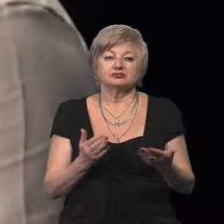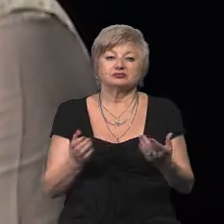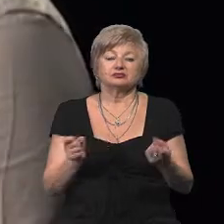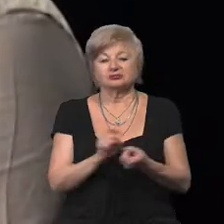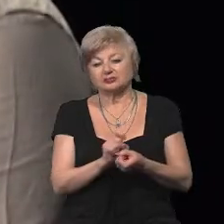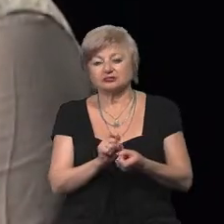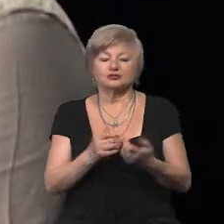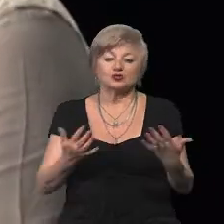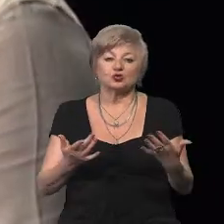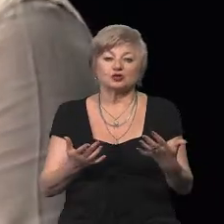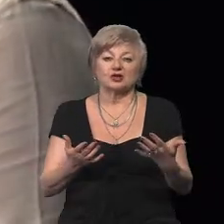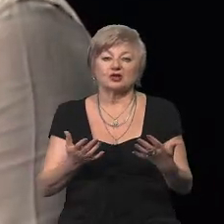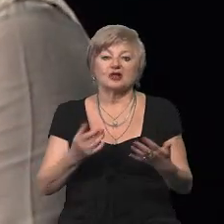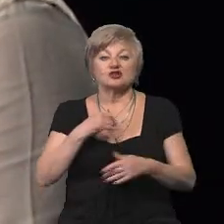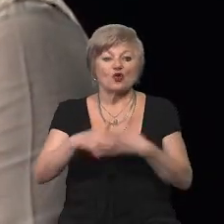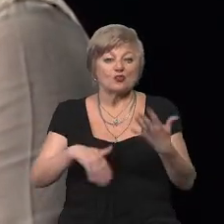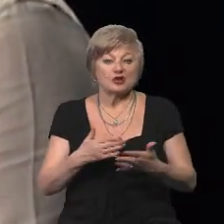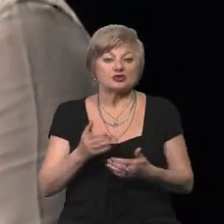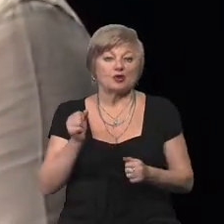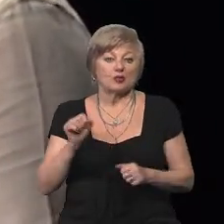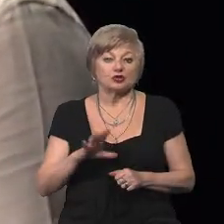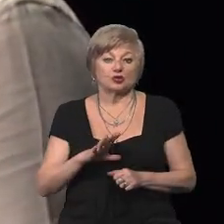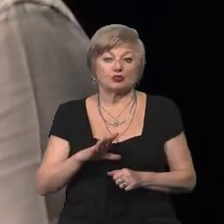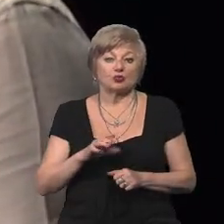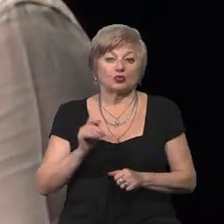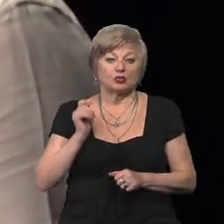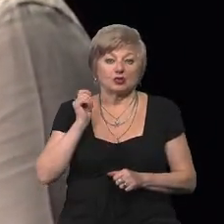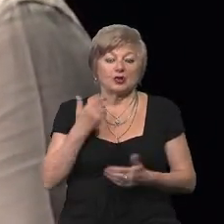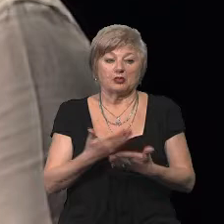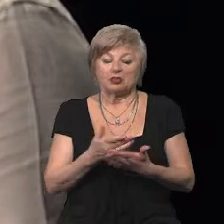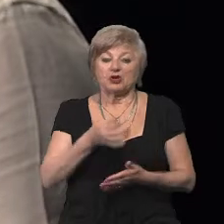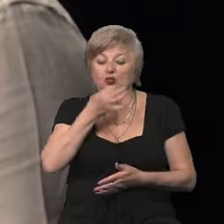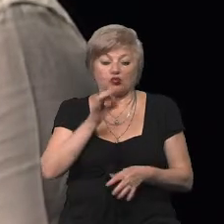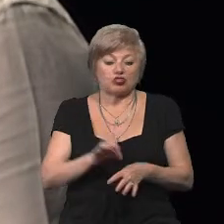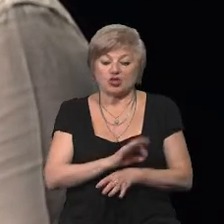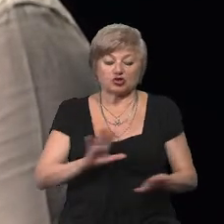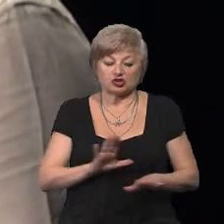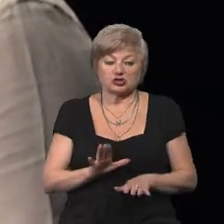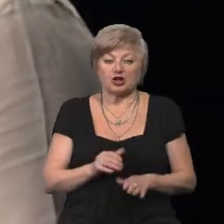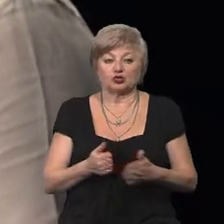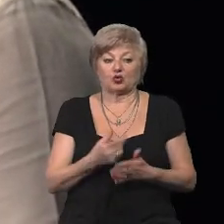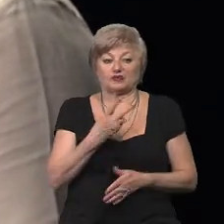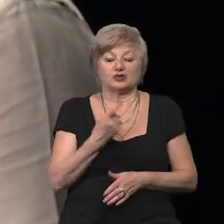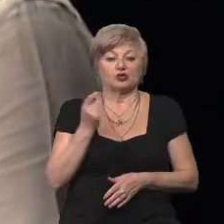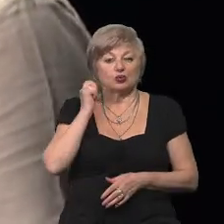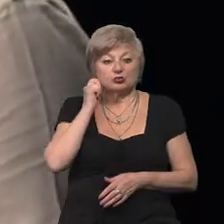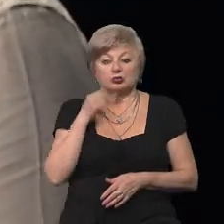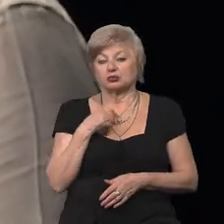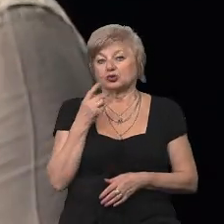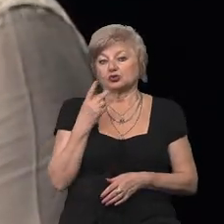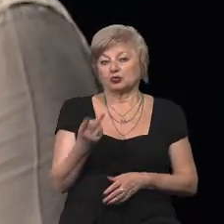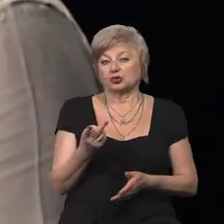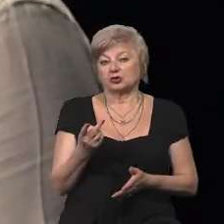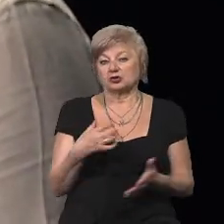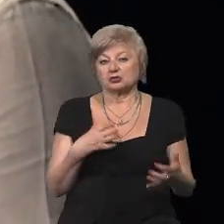там замешано, и молодой человек, который не был еще в браке, например, там до 21, да, он, во-первых, он